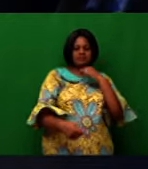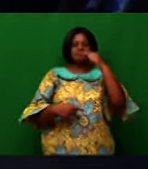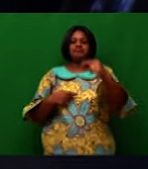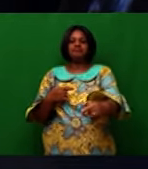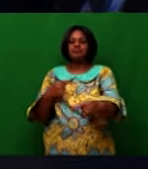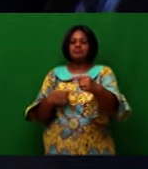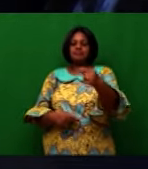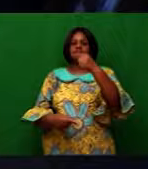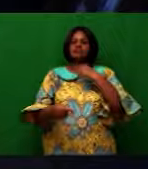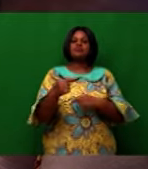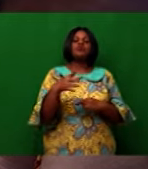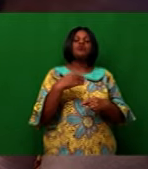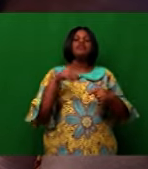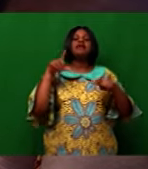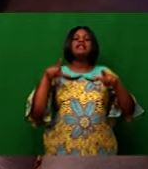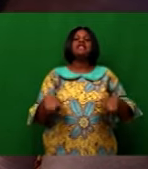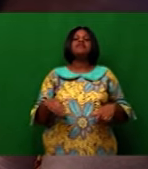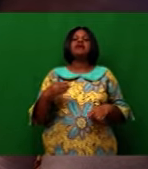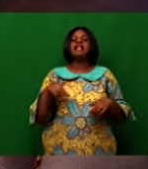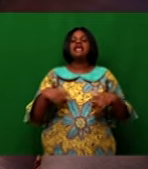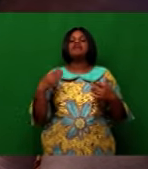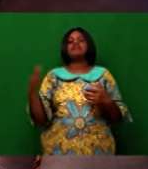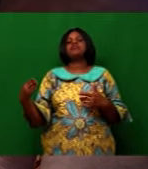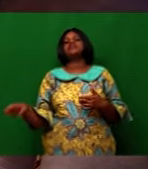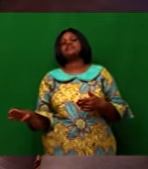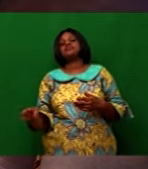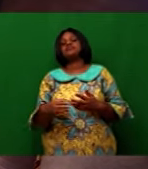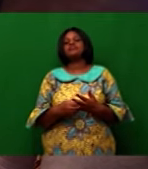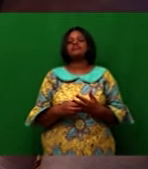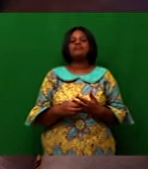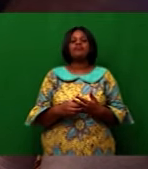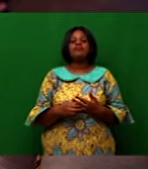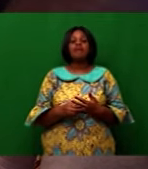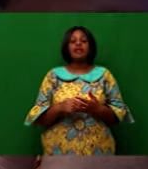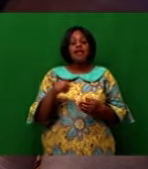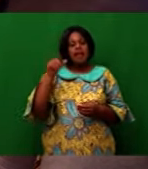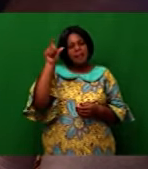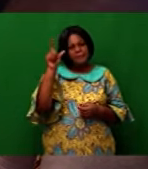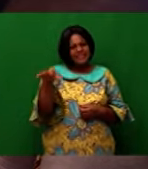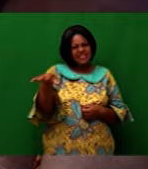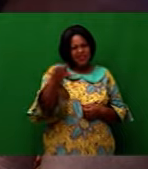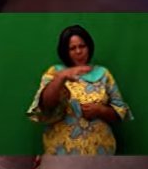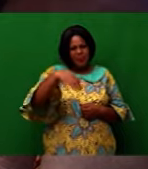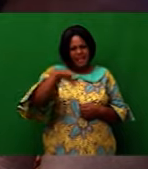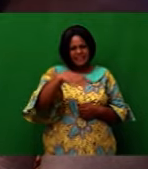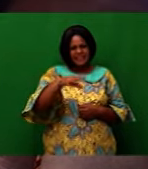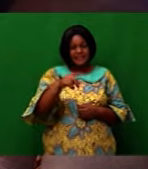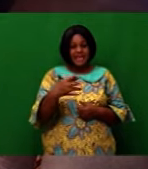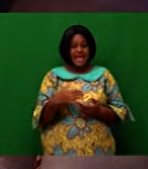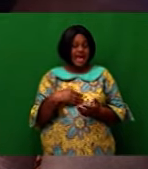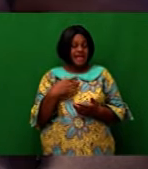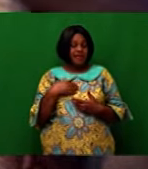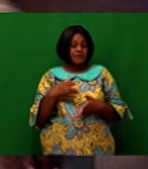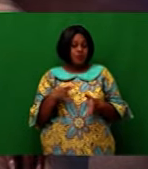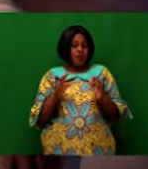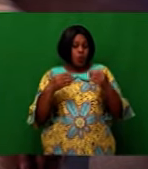remberi kuti tirarame zvakanaka mashoko makukuta ari kutaurwa nai munhu wese ane matorero ake nyaya ndiri